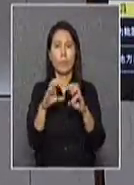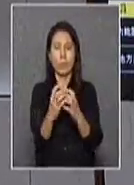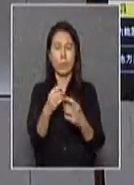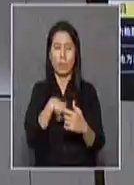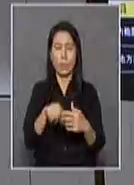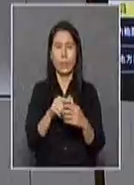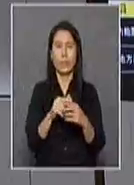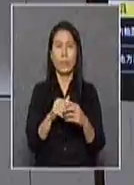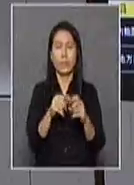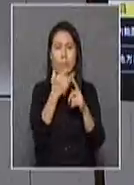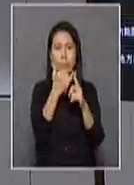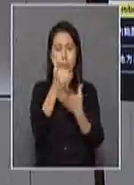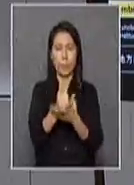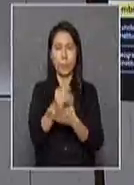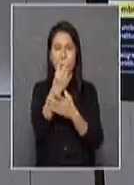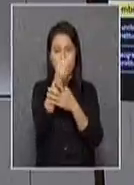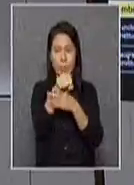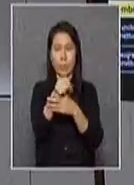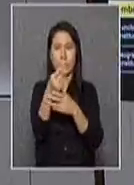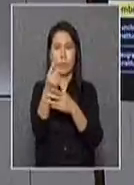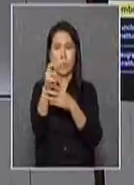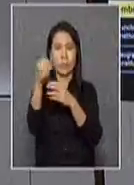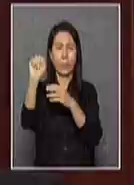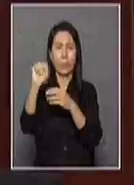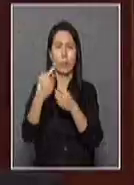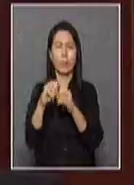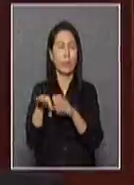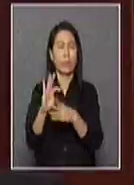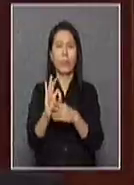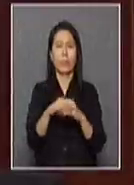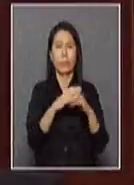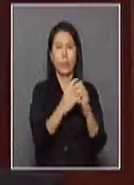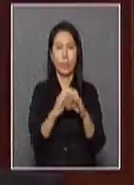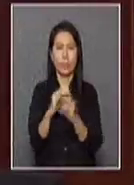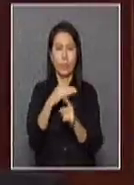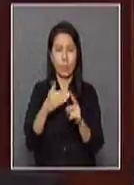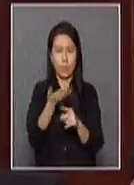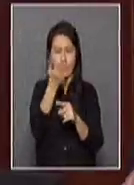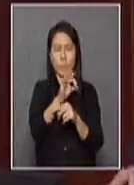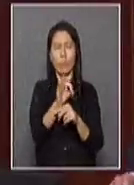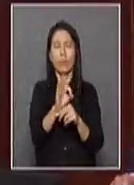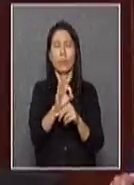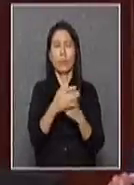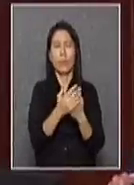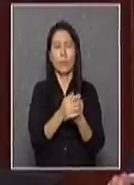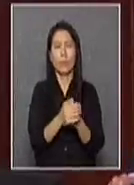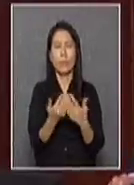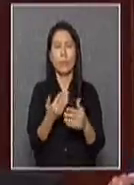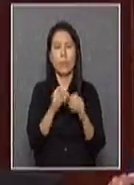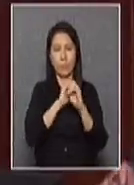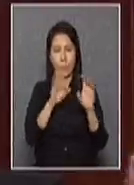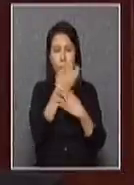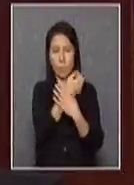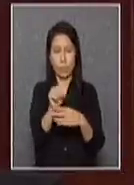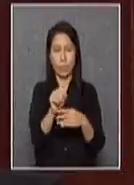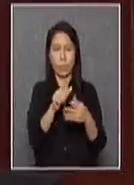員，16位出席，2位贊成，12位反對，沒有人棄權。議題未獲得兩部分在席委員分別過半數贊成，我宣布修正案被